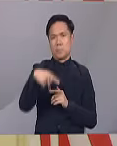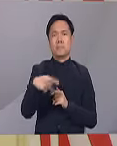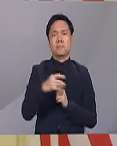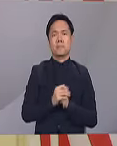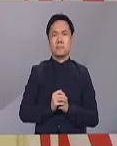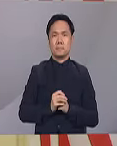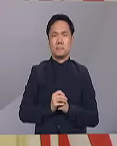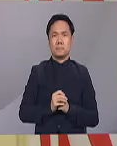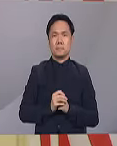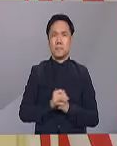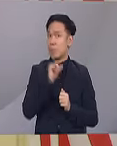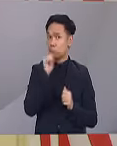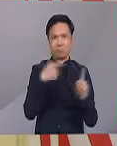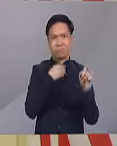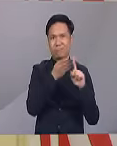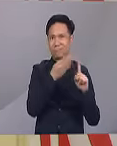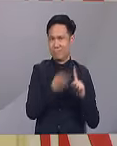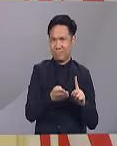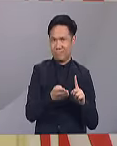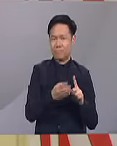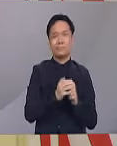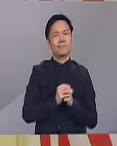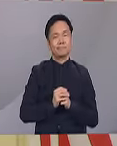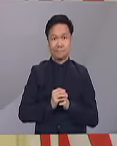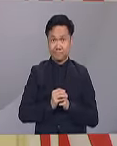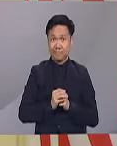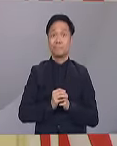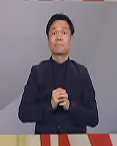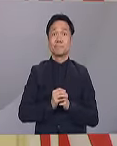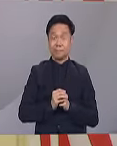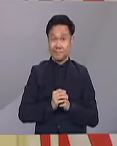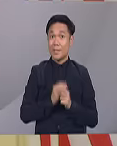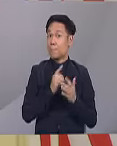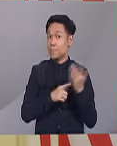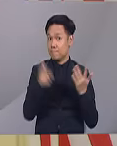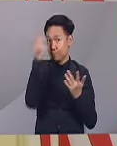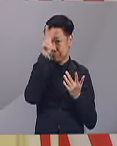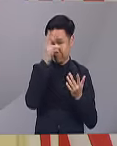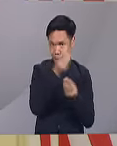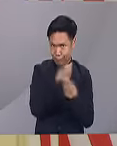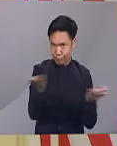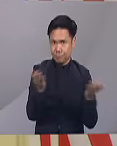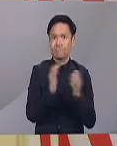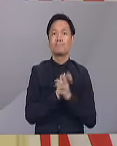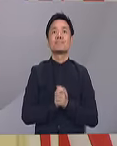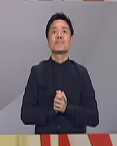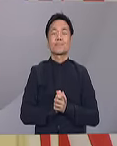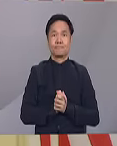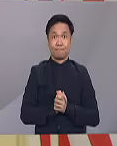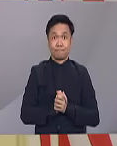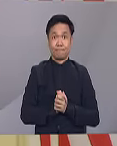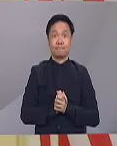setiap peraturan yang diperkenalkan oleh kerajaan. Tuan-tuan dan puan-puan, hari